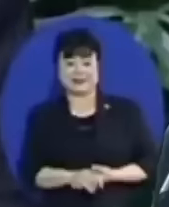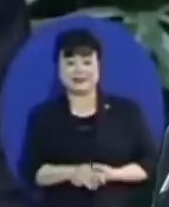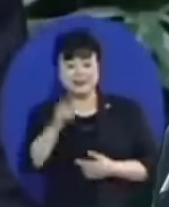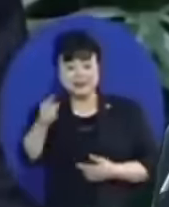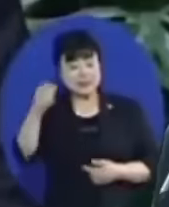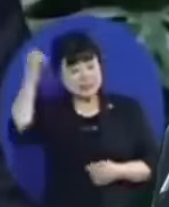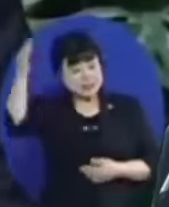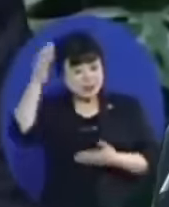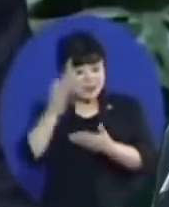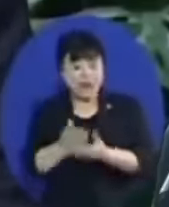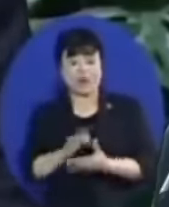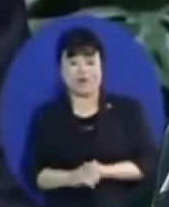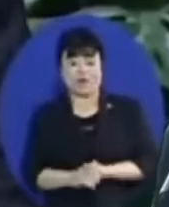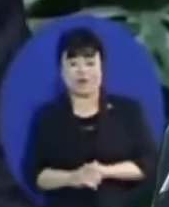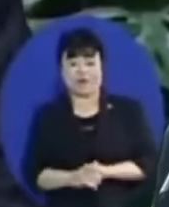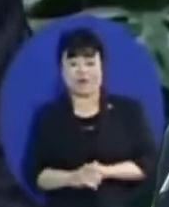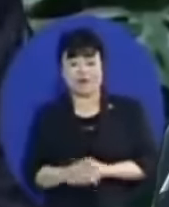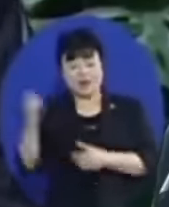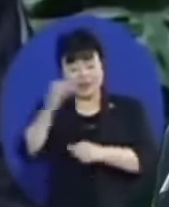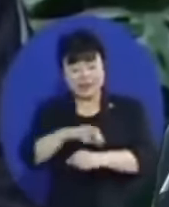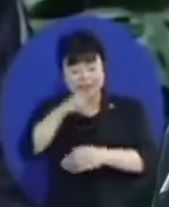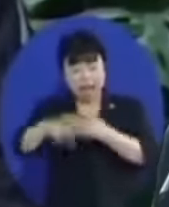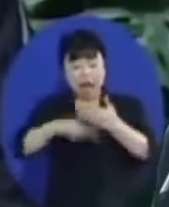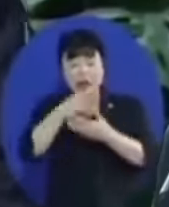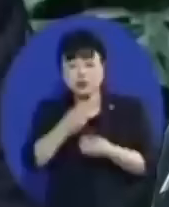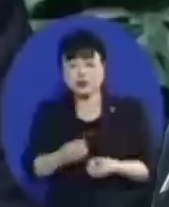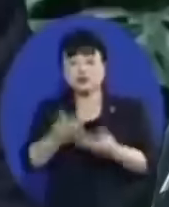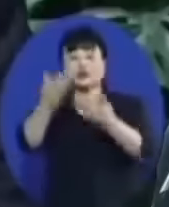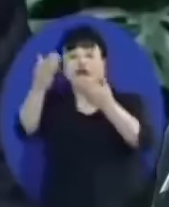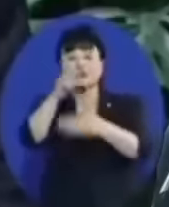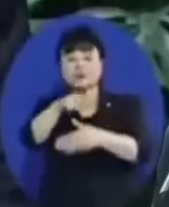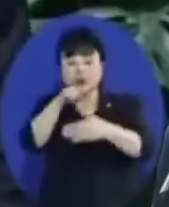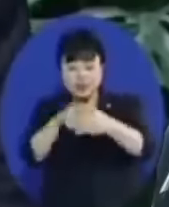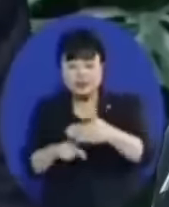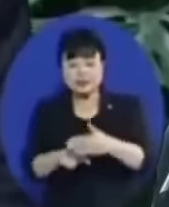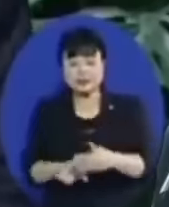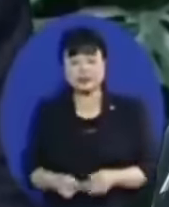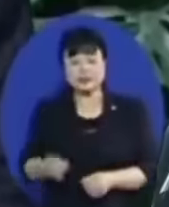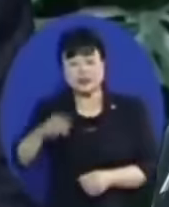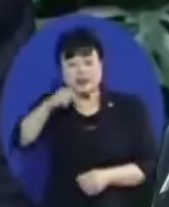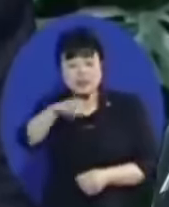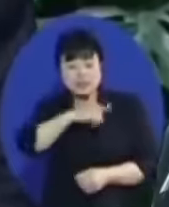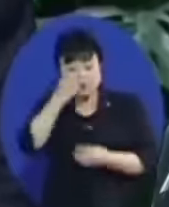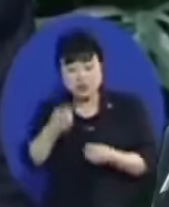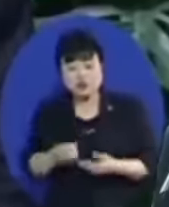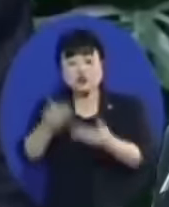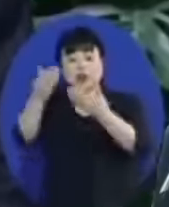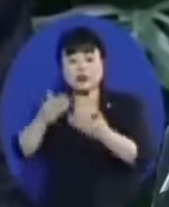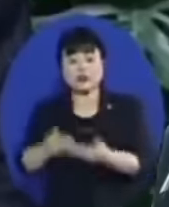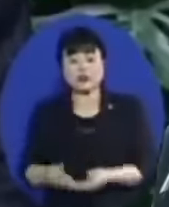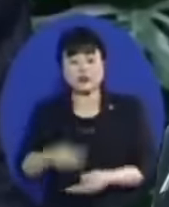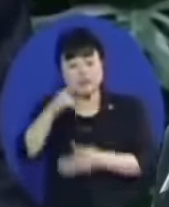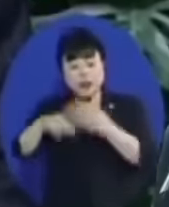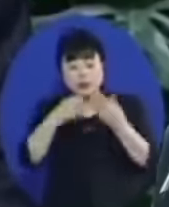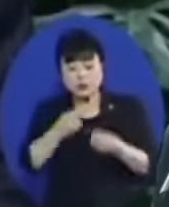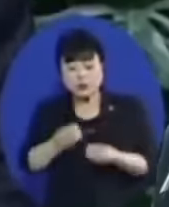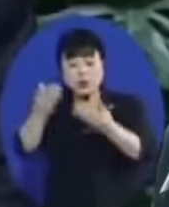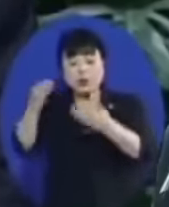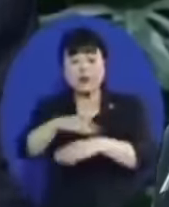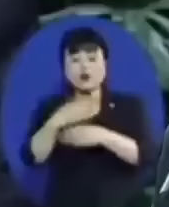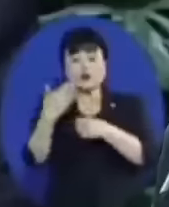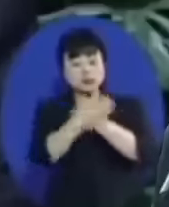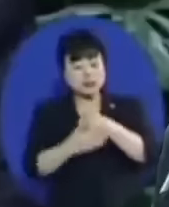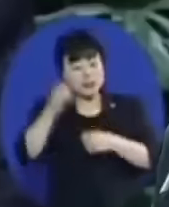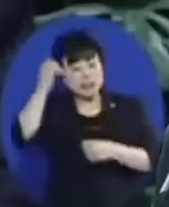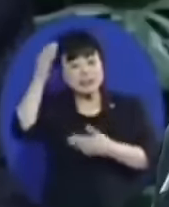이것을 잊어버리면 안 됩니다. 내 영혼아 야훼를 송축하라. 내 속에 있는 것들아 그 성호를 송축하라. 내 영혼아 야훼를 송축하며 그 모든